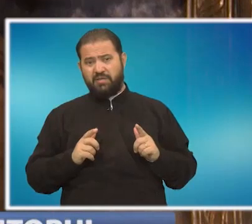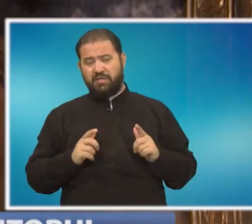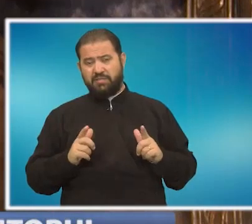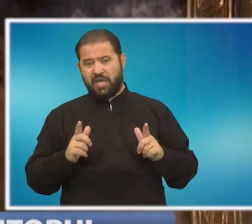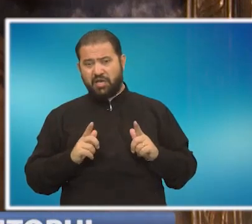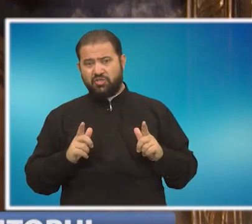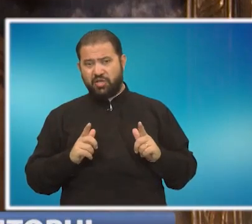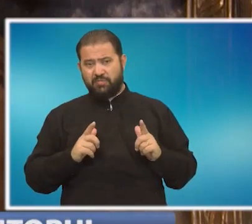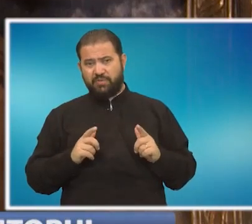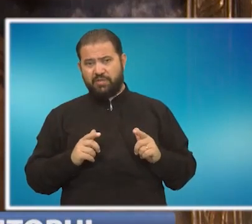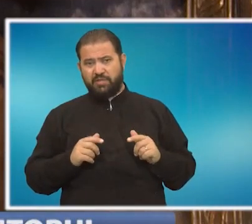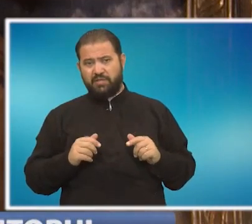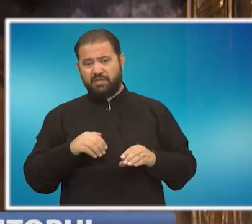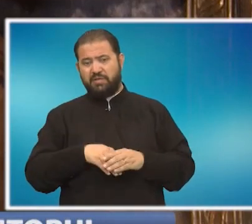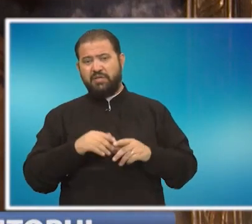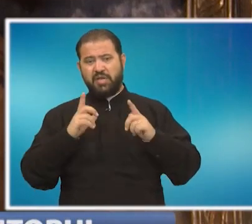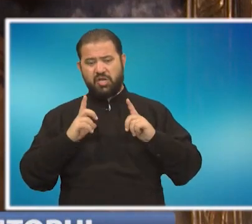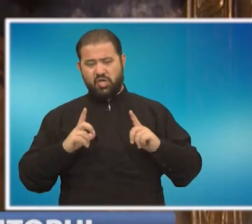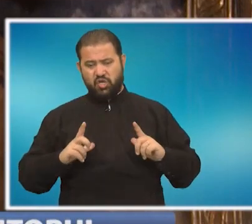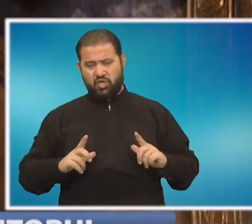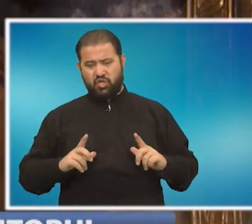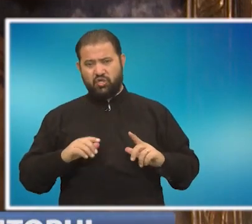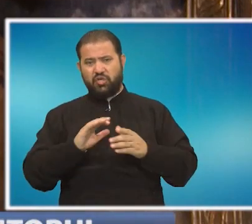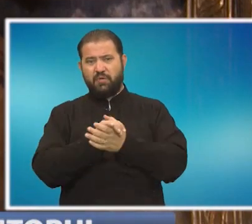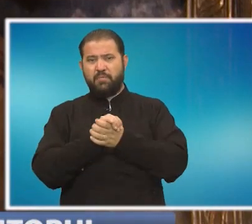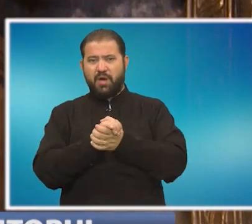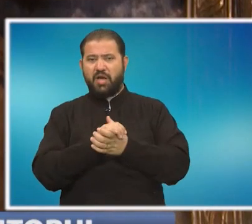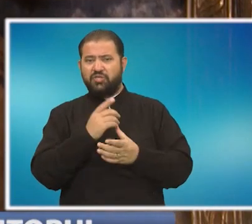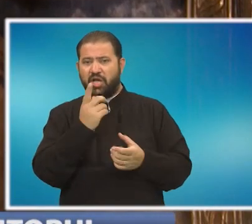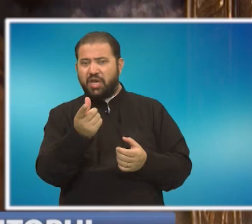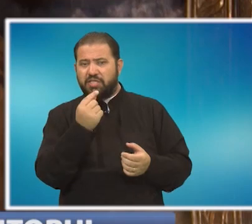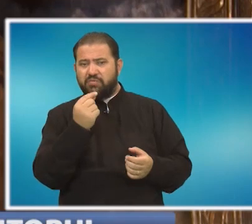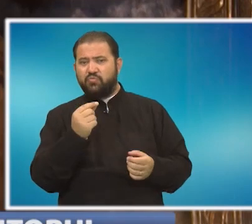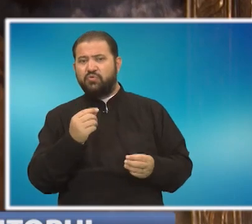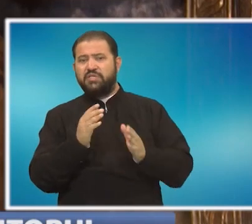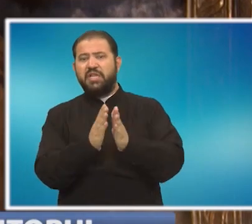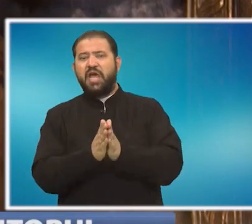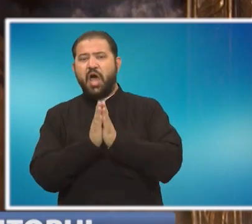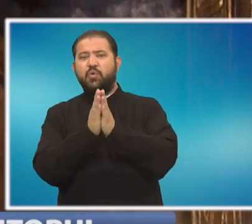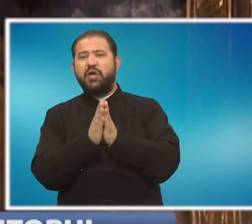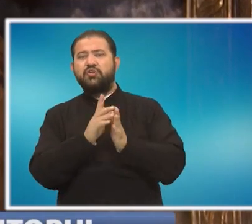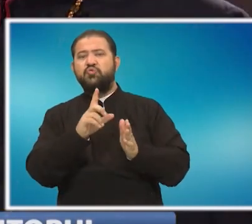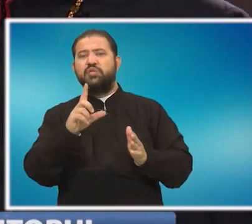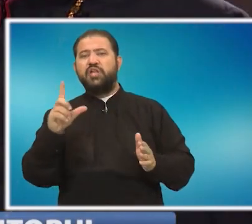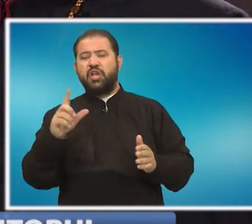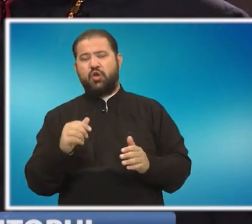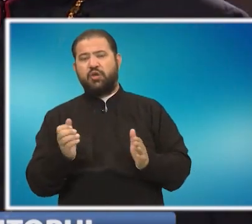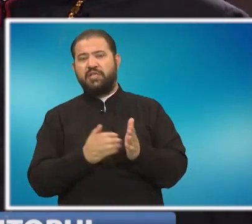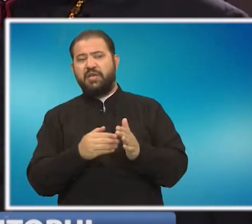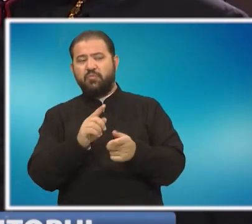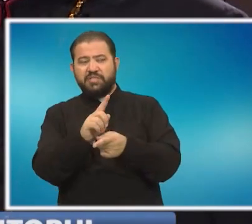un fulger sau un trăsnet al conștiinței care să îi determine